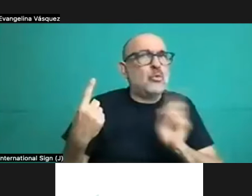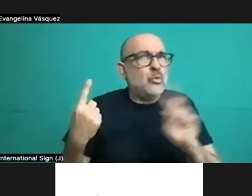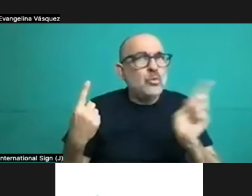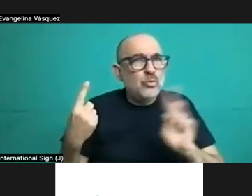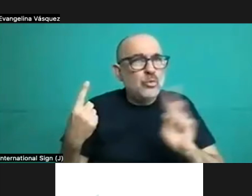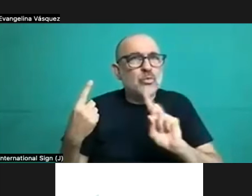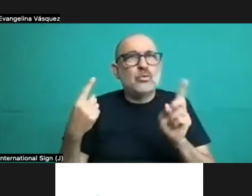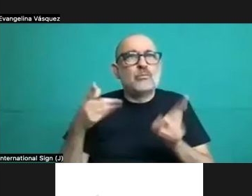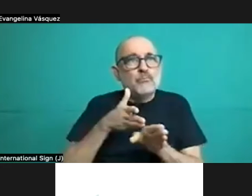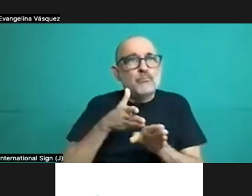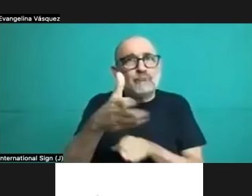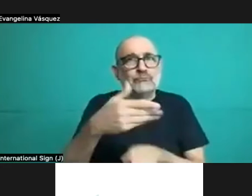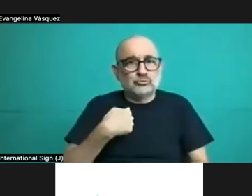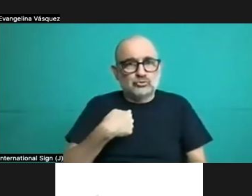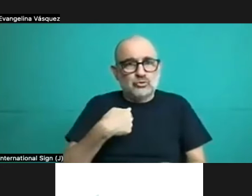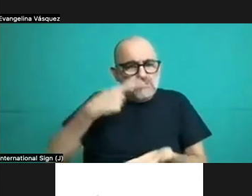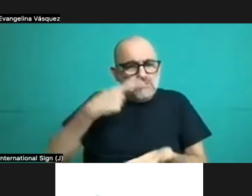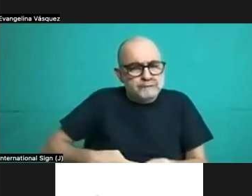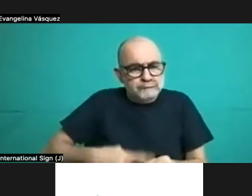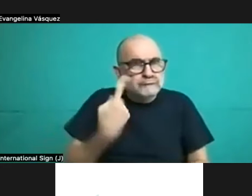du professionnel.